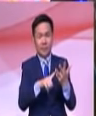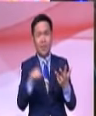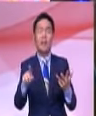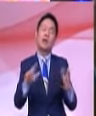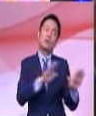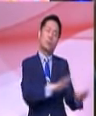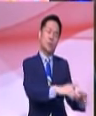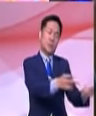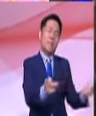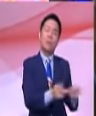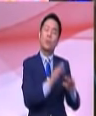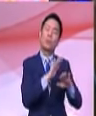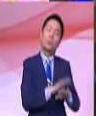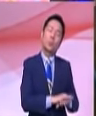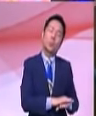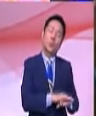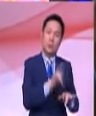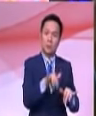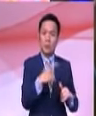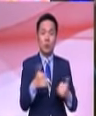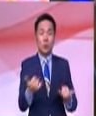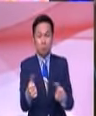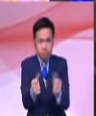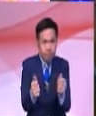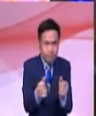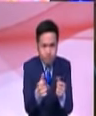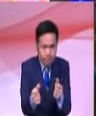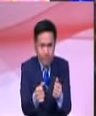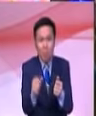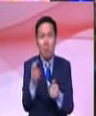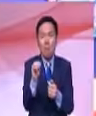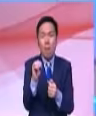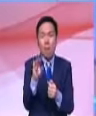istirahat dengan kemudahan Wi-Fi bagi mobile game.